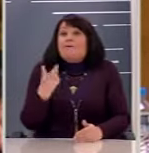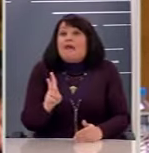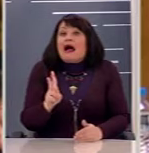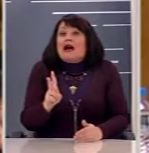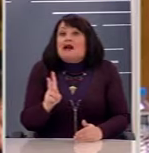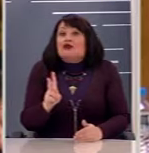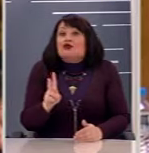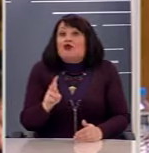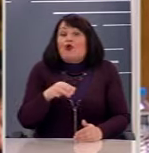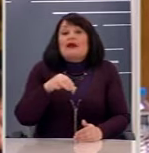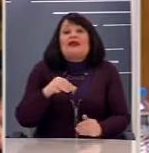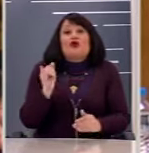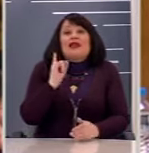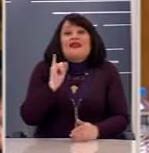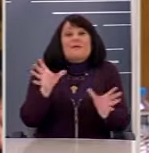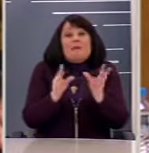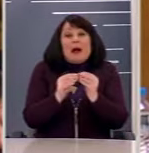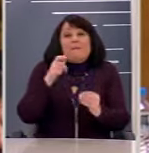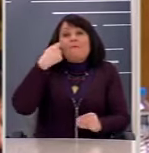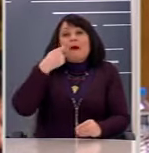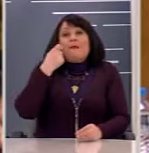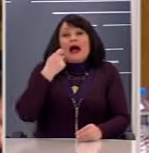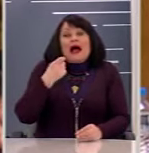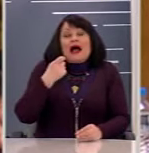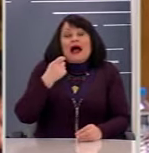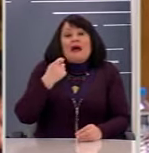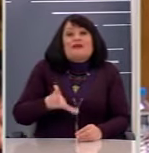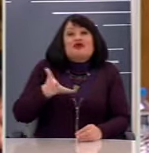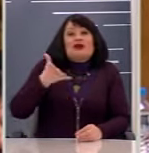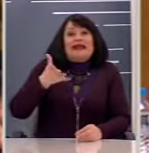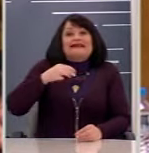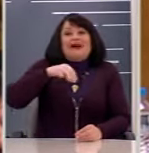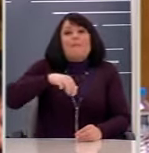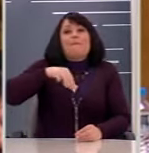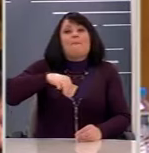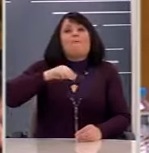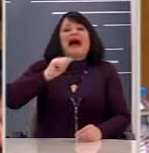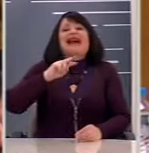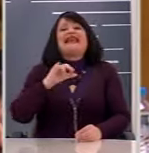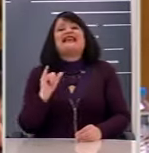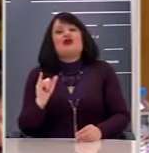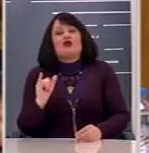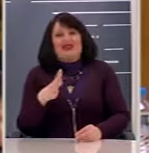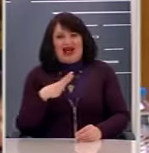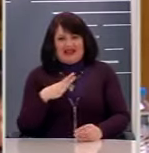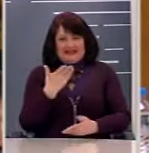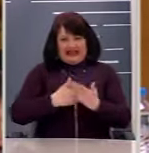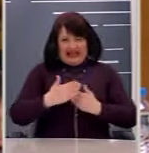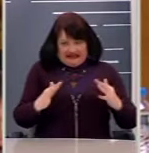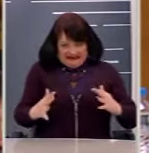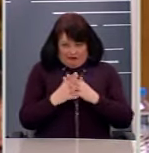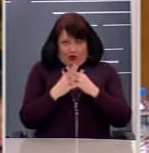το Μαρίκι. Αφού θέλουν λοιπόν να ανοίξουμε ανταρτοπόλεμο, είμαι από μια περιοχή του Βάλτου που ξέρουμε καλά τι